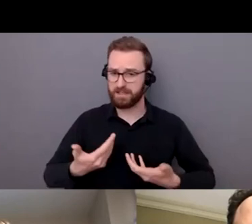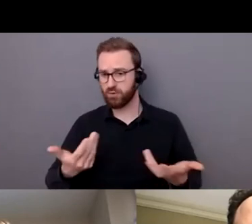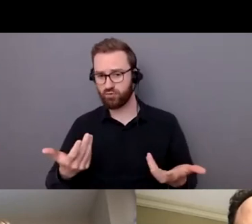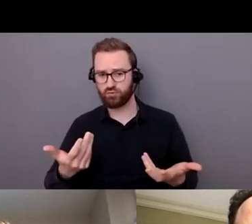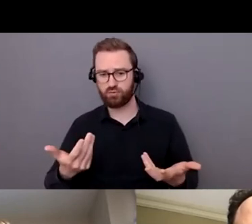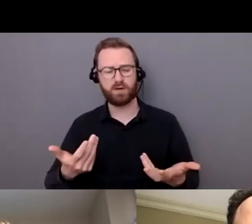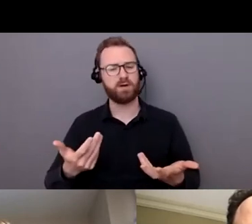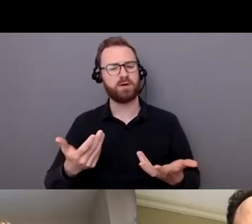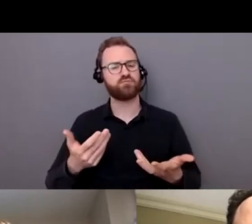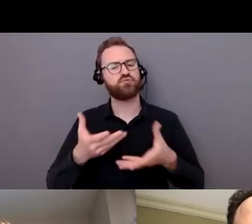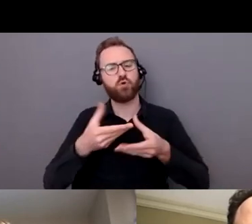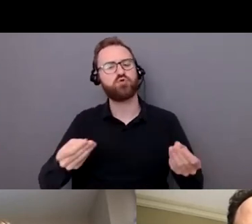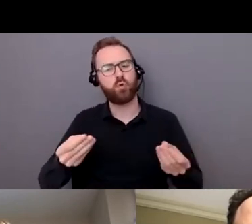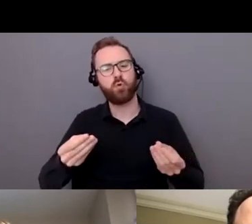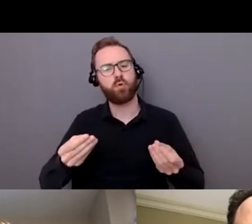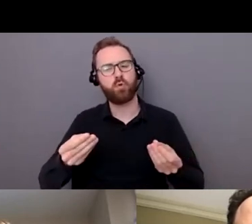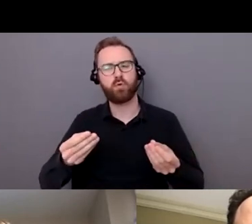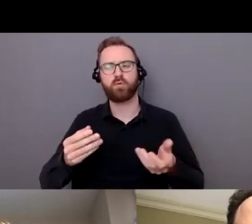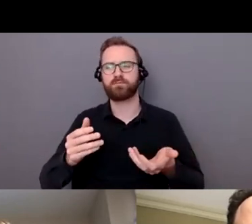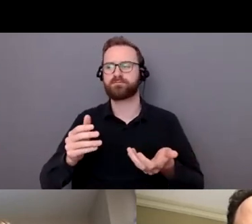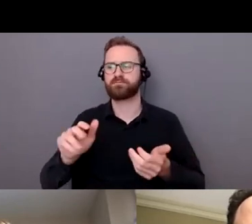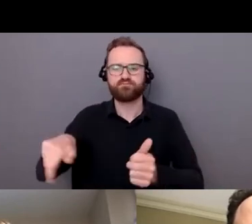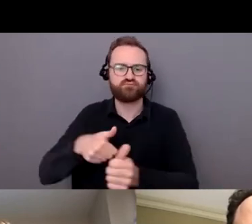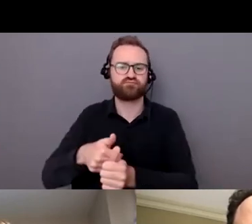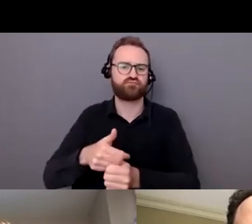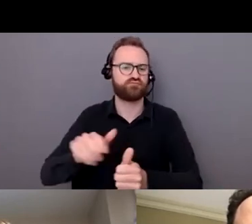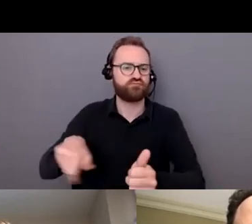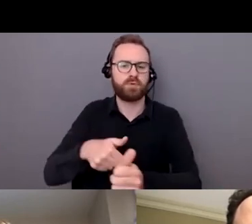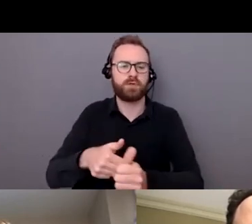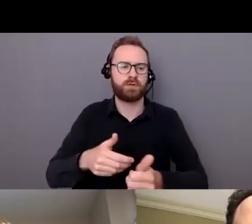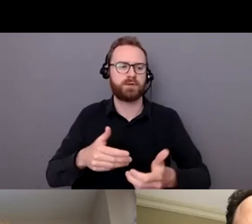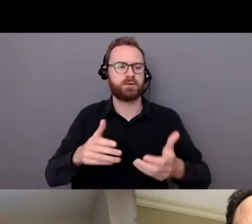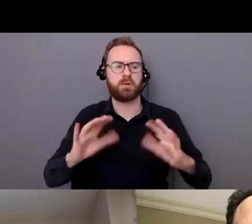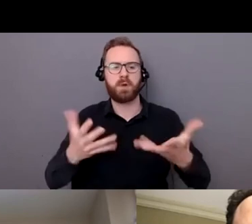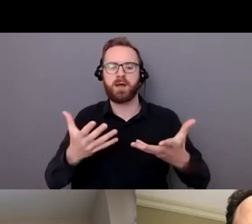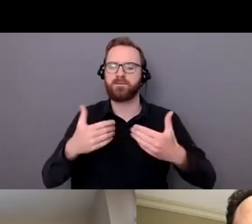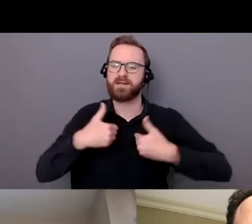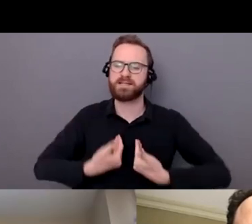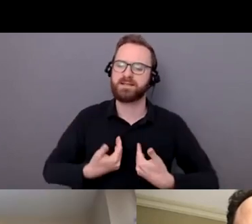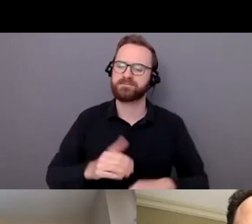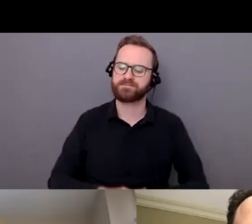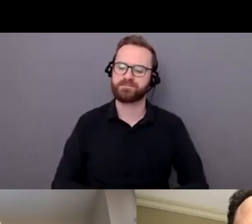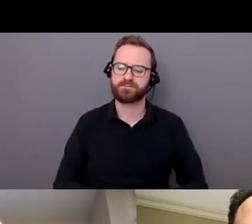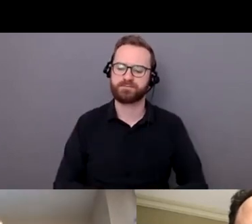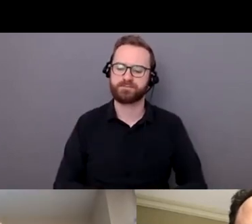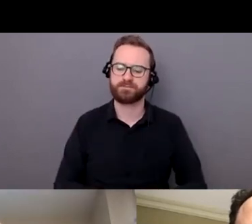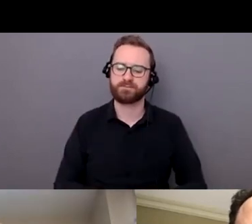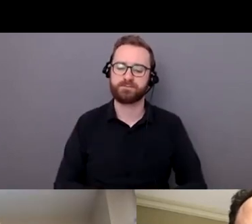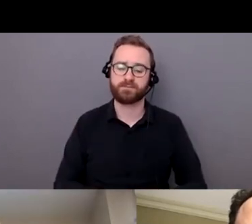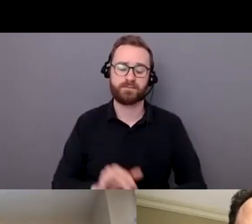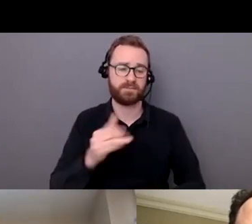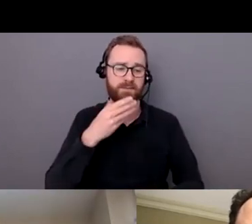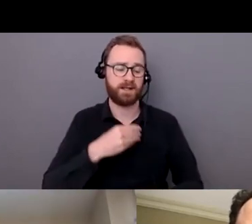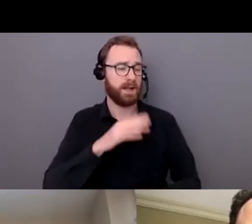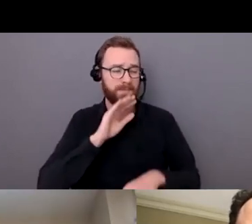pistes de solutions auxquelles, pour pallier justement à, si c'est le cas? Mais quand on parle de fatigue, il faudrait